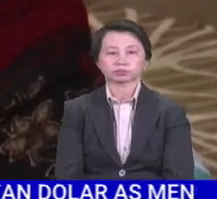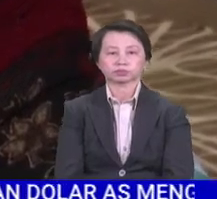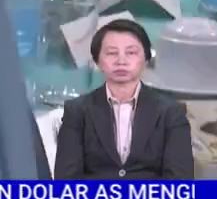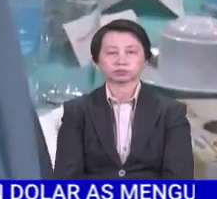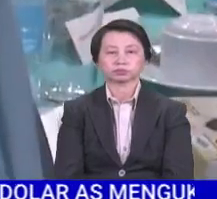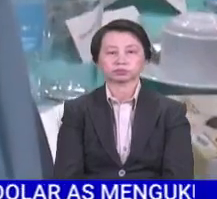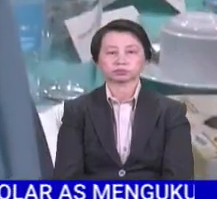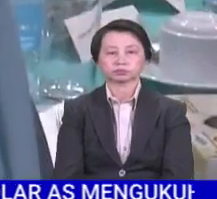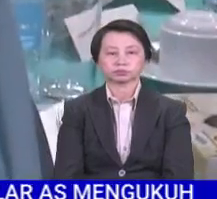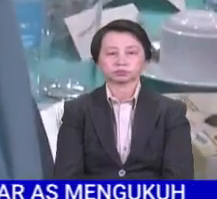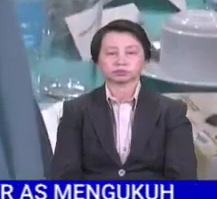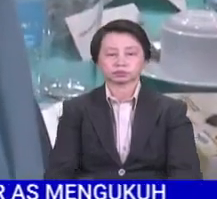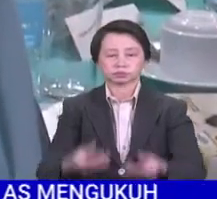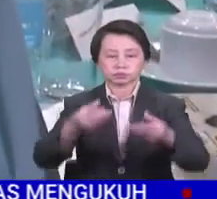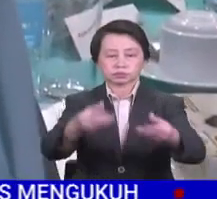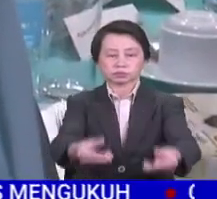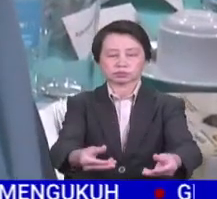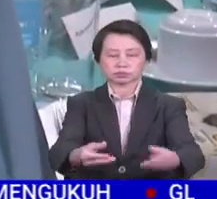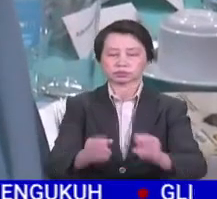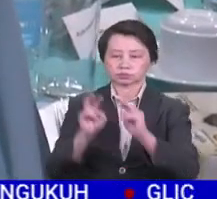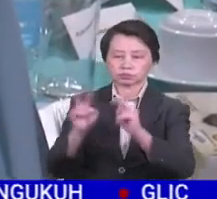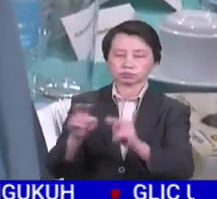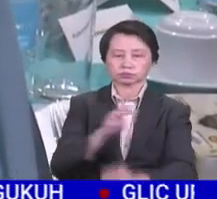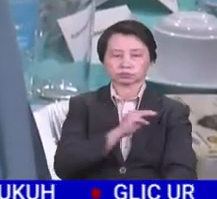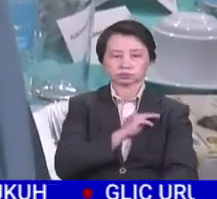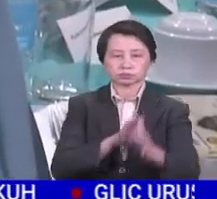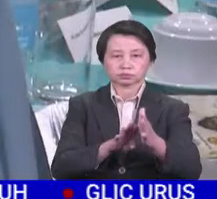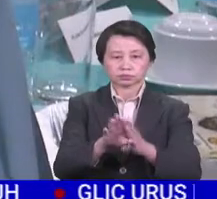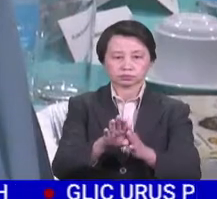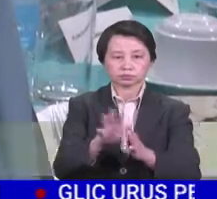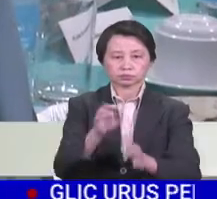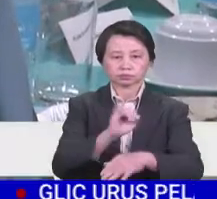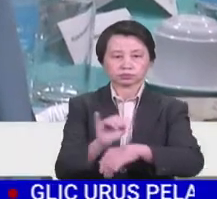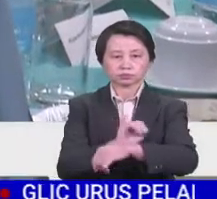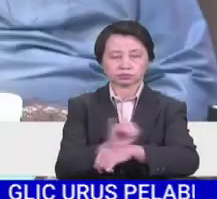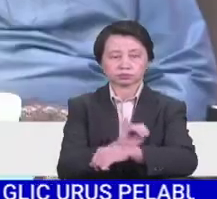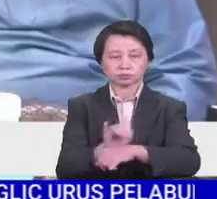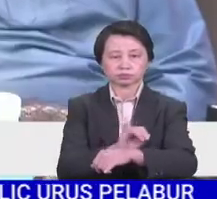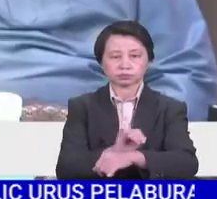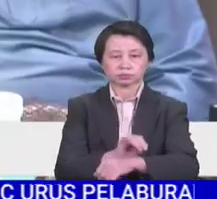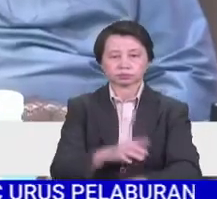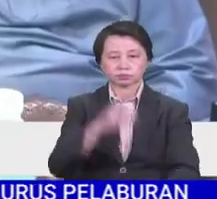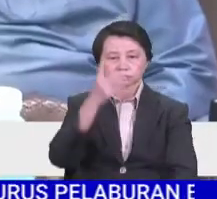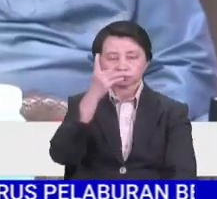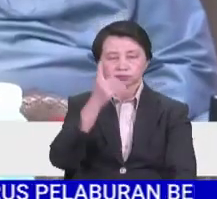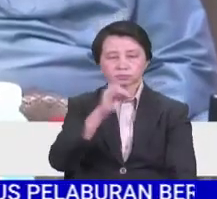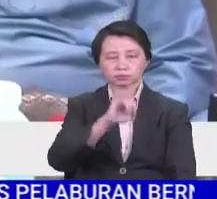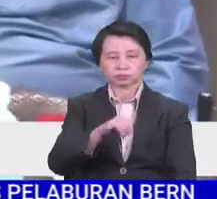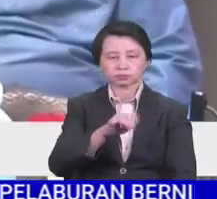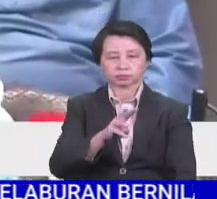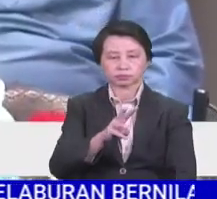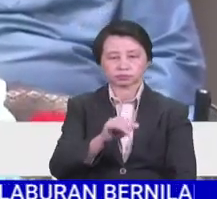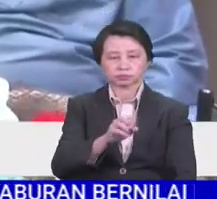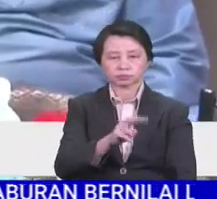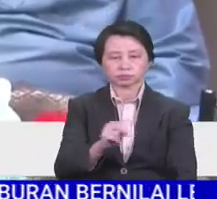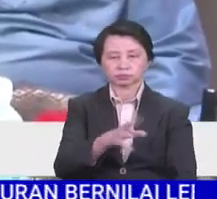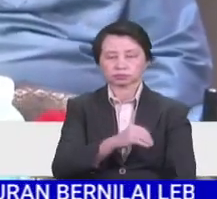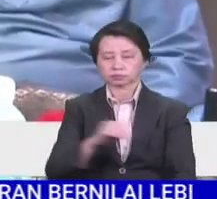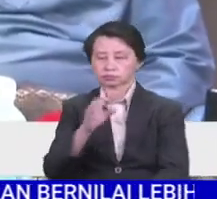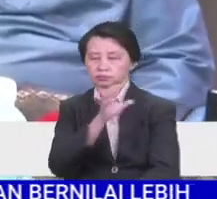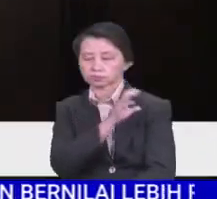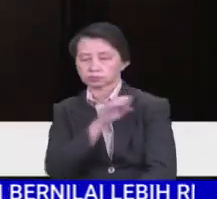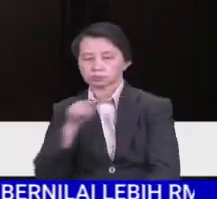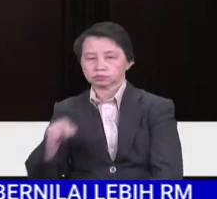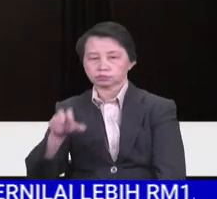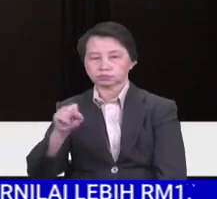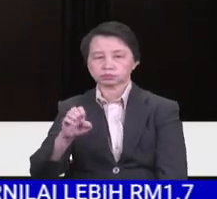Kinabalu penyerahan turut disaksikan menteri pembangunan dan Perindustrian datakim gunalam dan pengerusi set dat Rubin